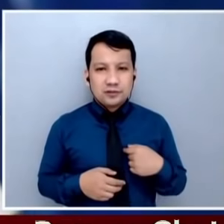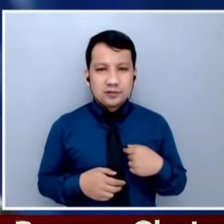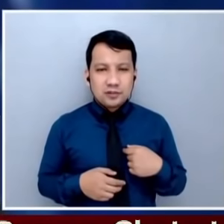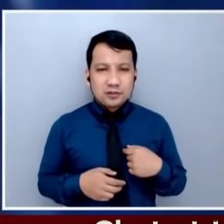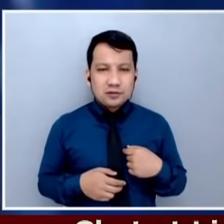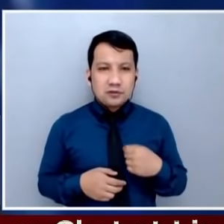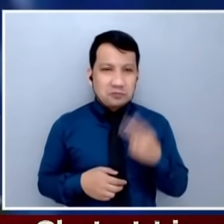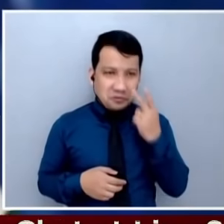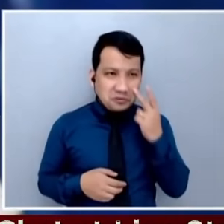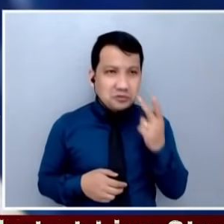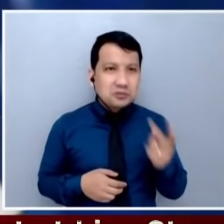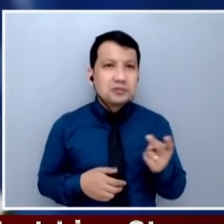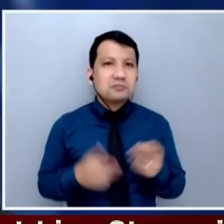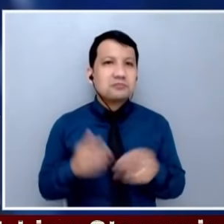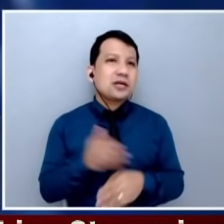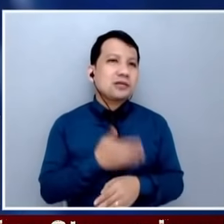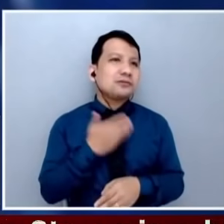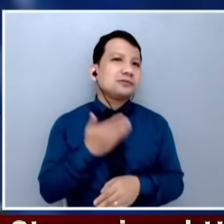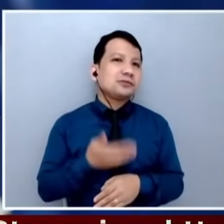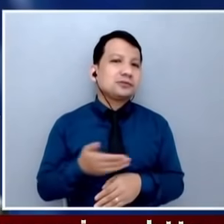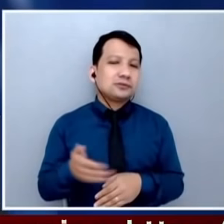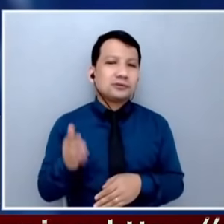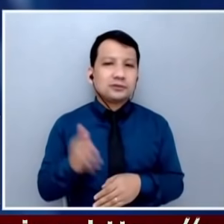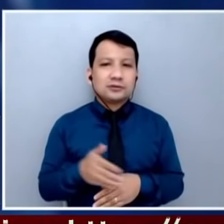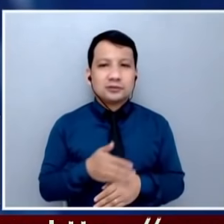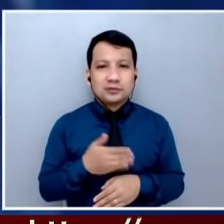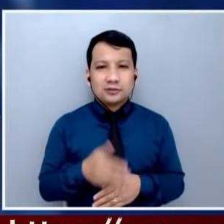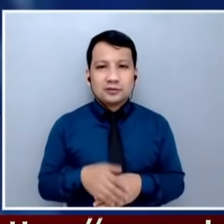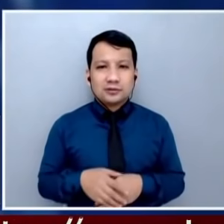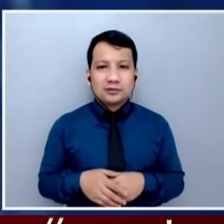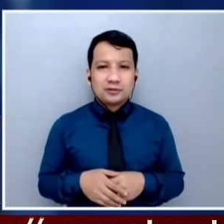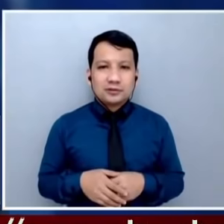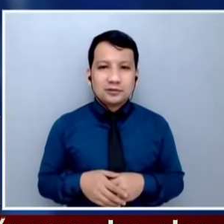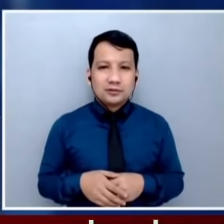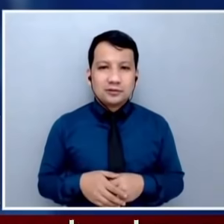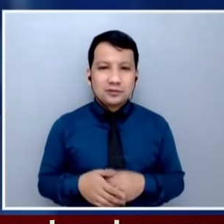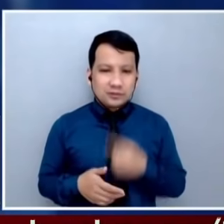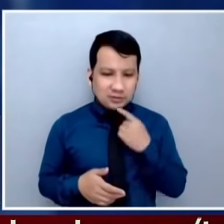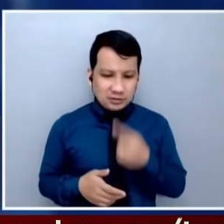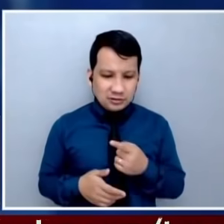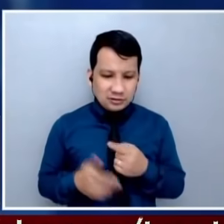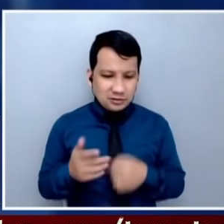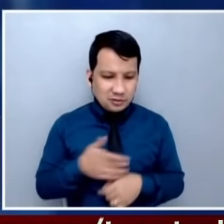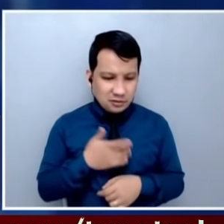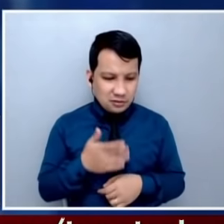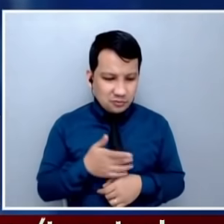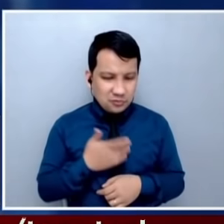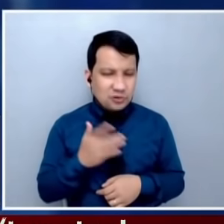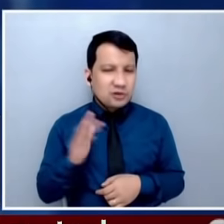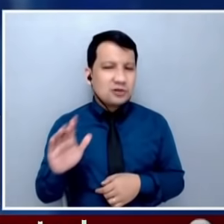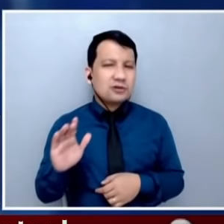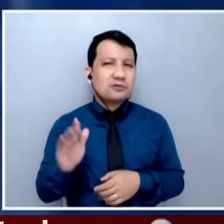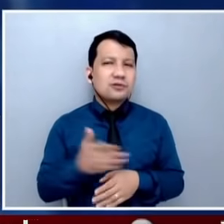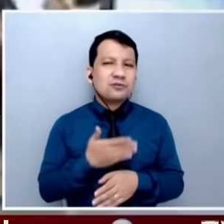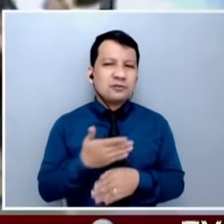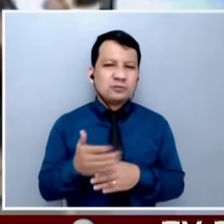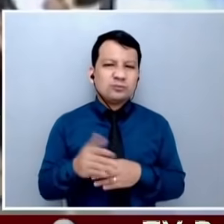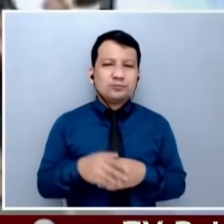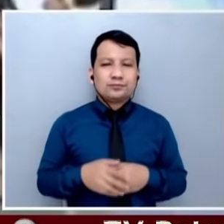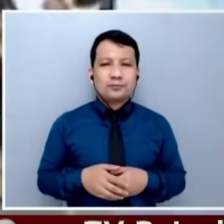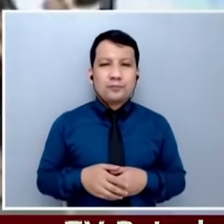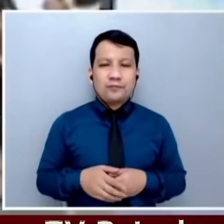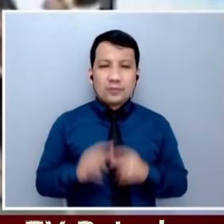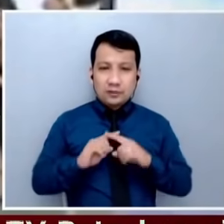in the morning sun. Bueno ba? I feel you touch me in the pouring rain.